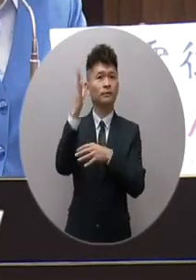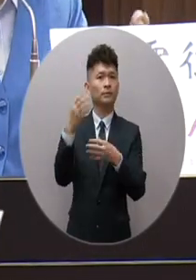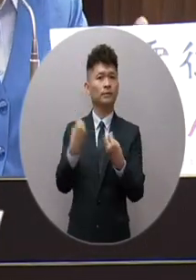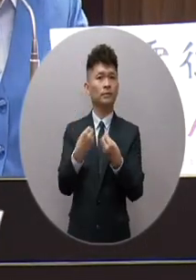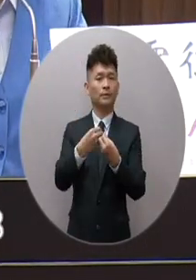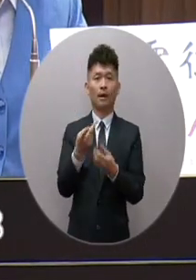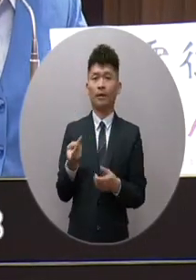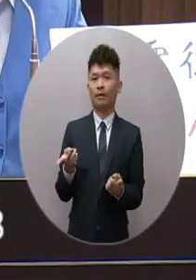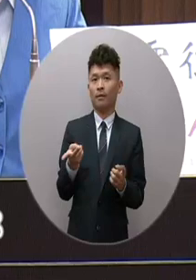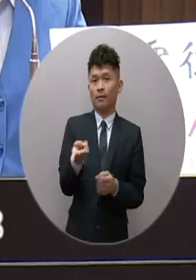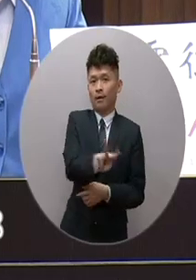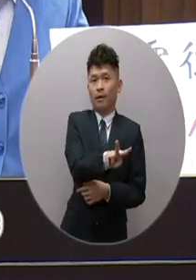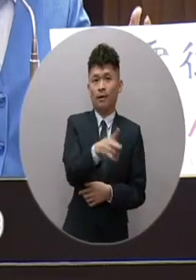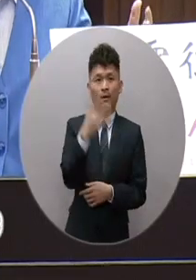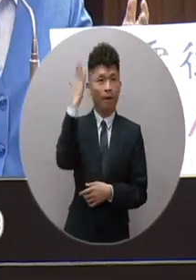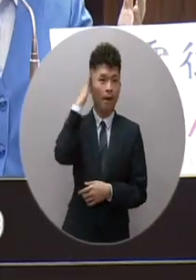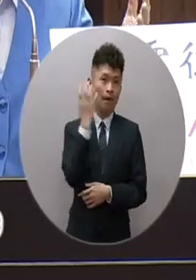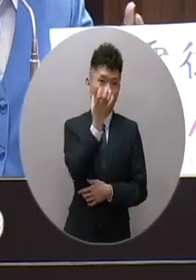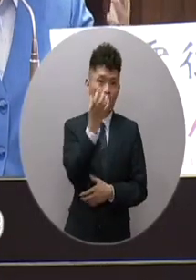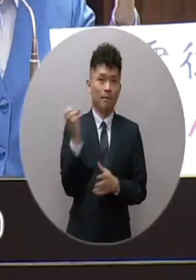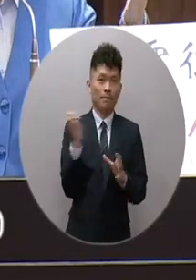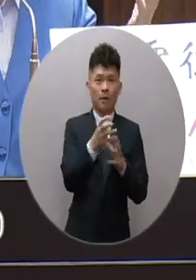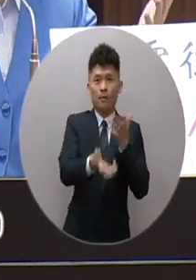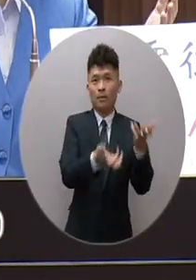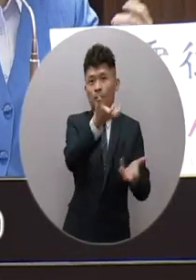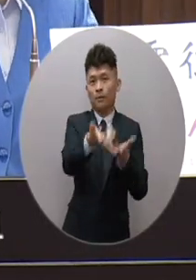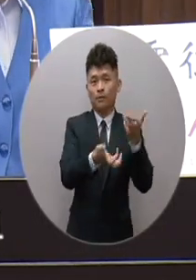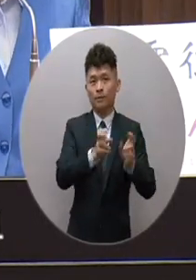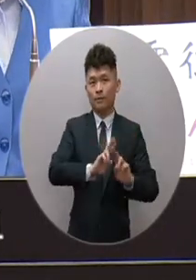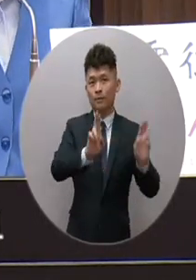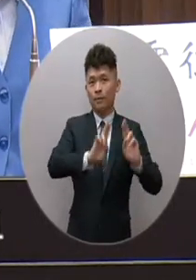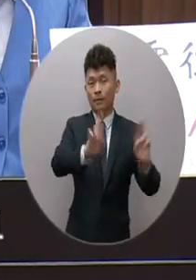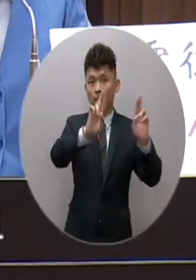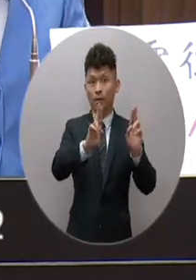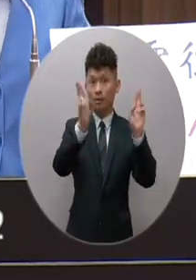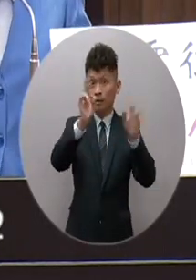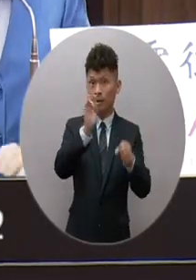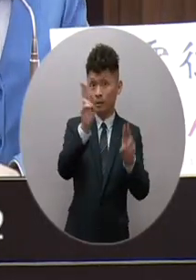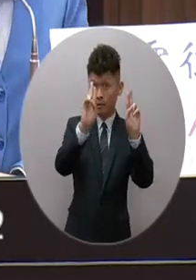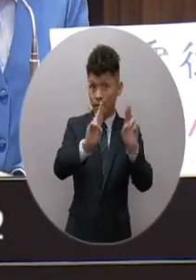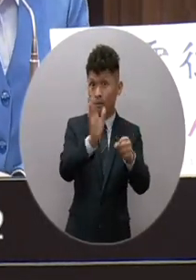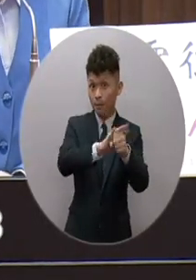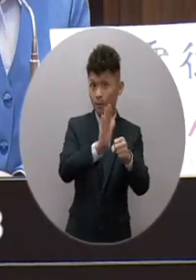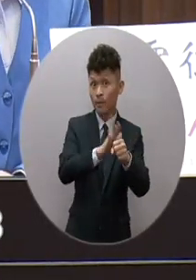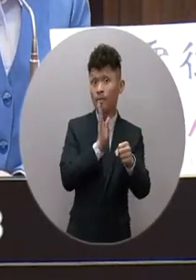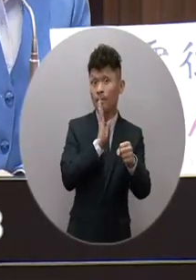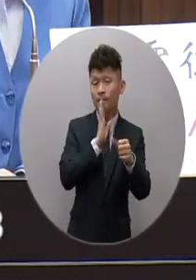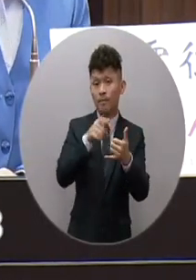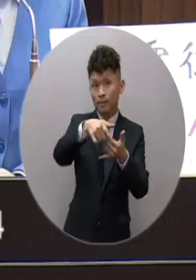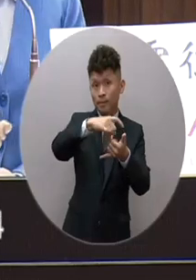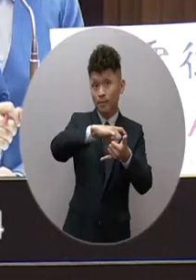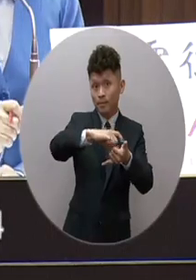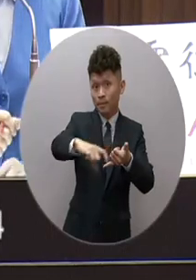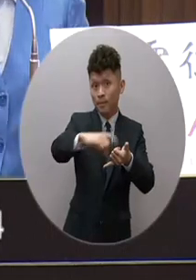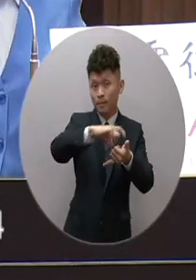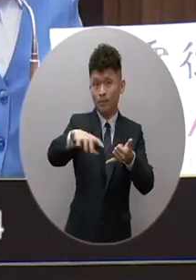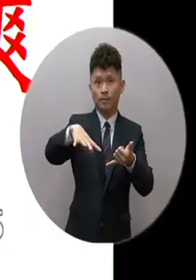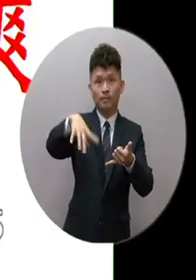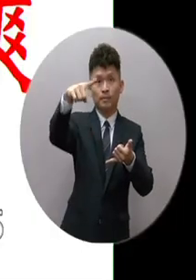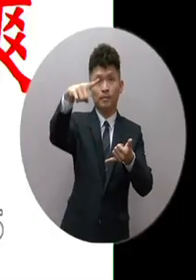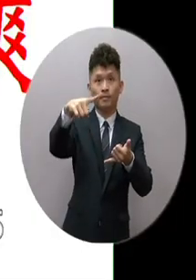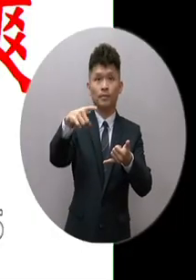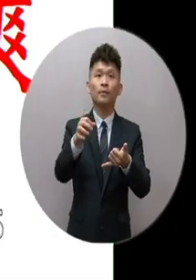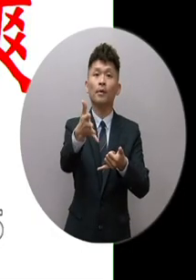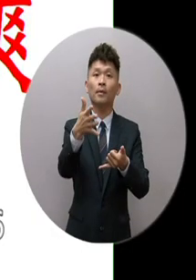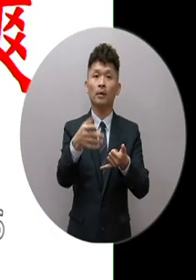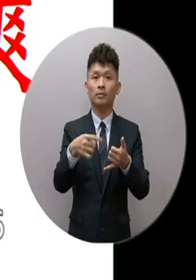燃煤发电啊，来补充这个电力。那么中部尤其首当其冲，因为